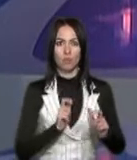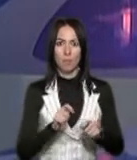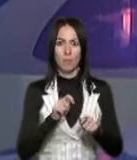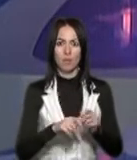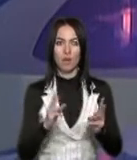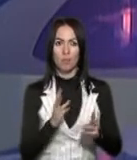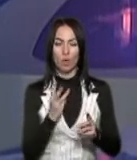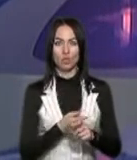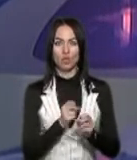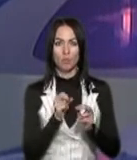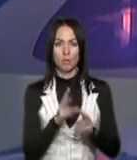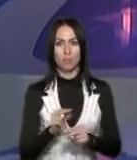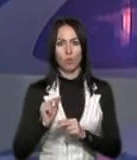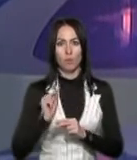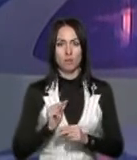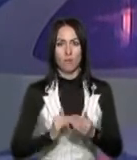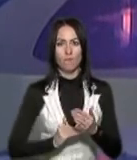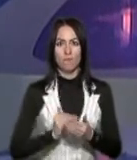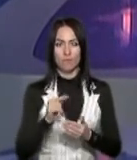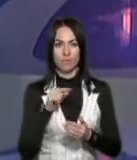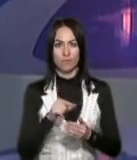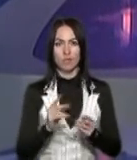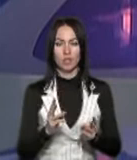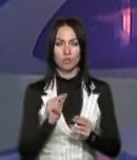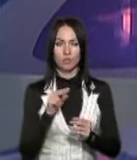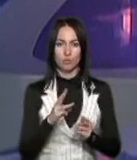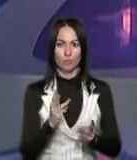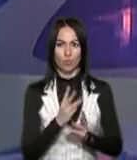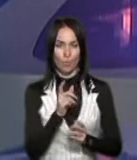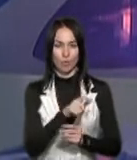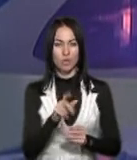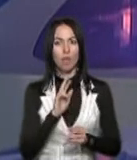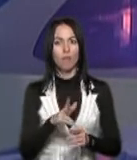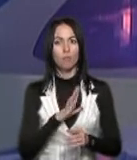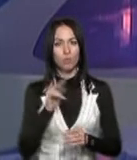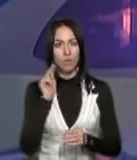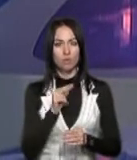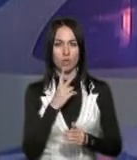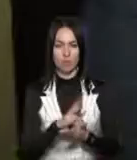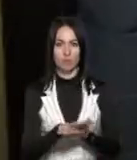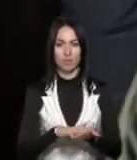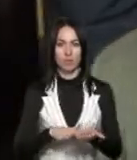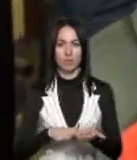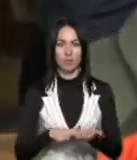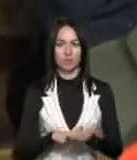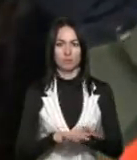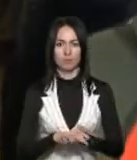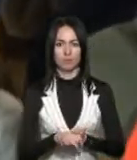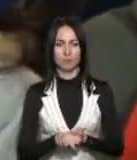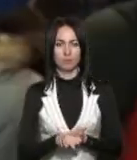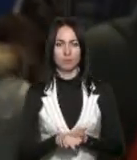пожежну безпеку. Працювали у виші надзвичайники. Як тривали навчання – у сюжеті Маргарити Дешкіної.